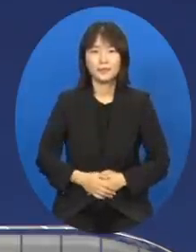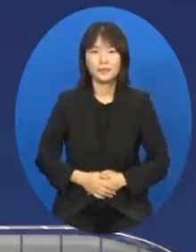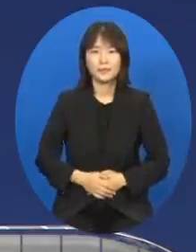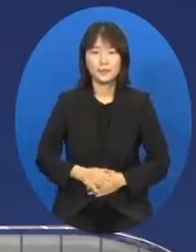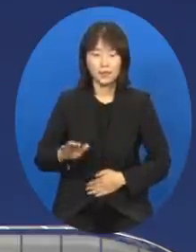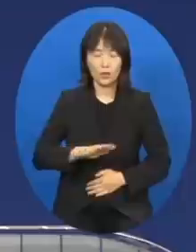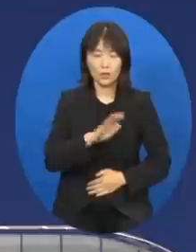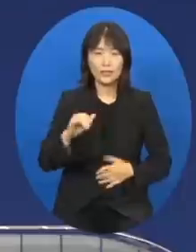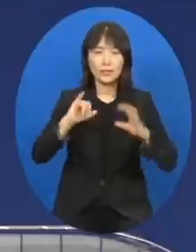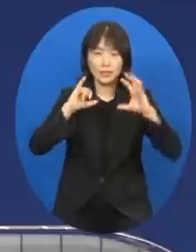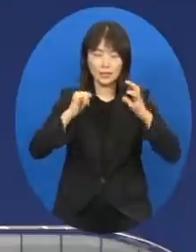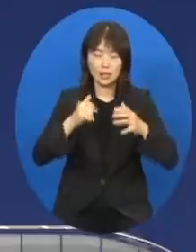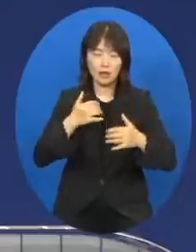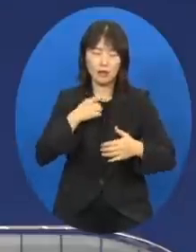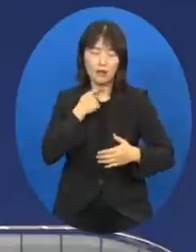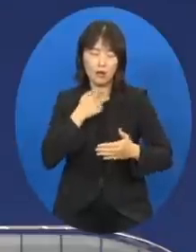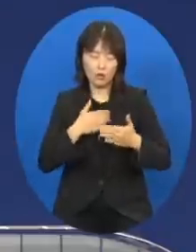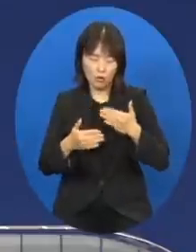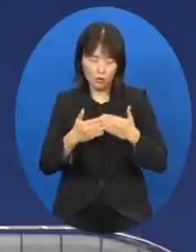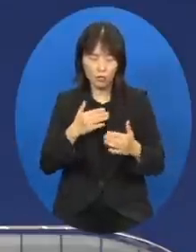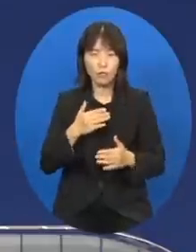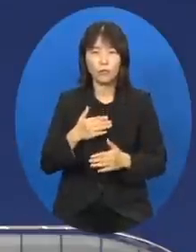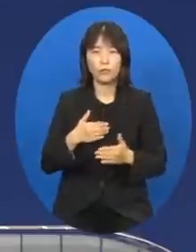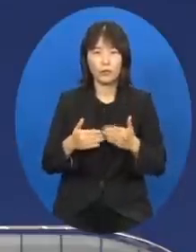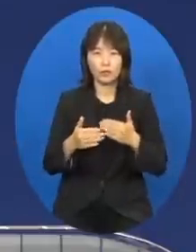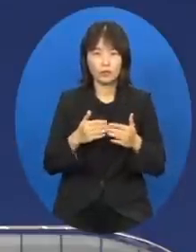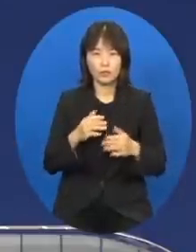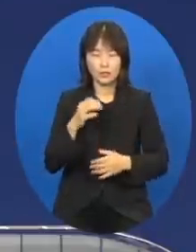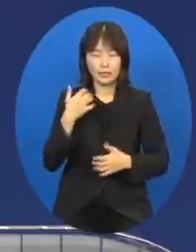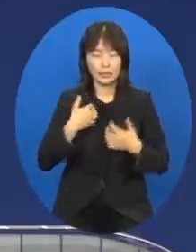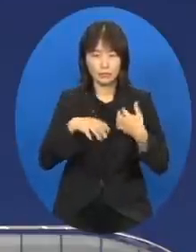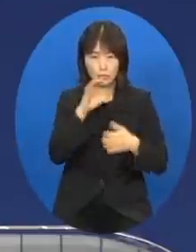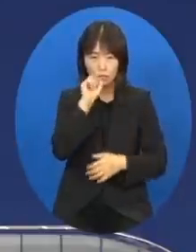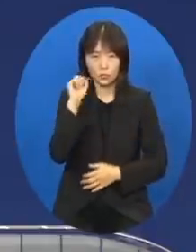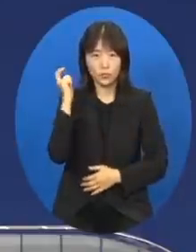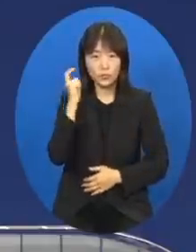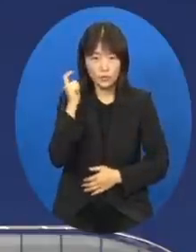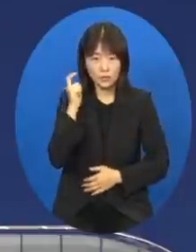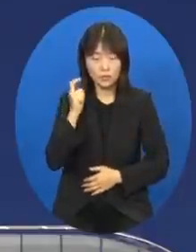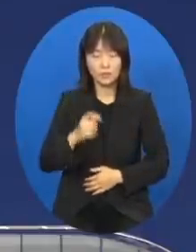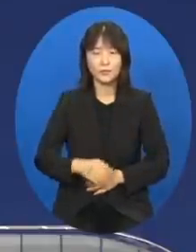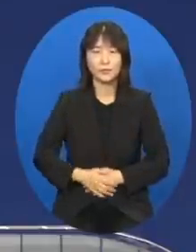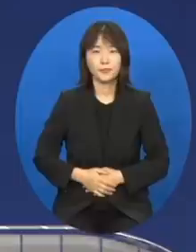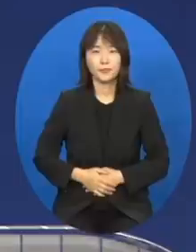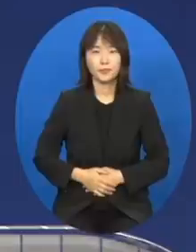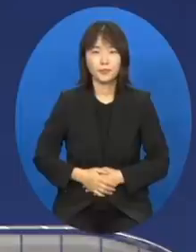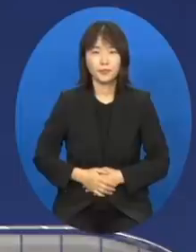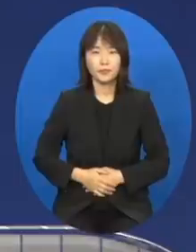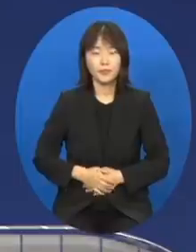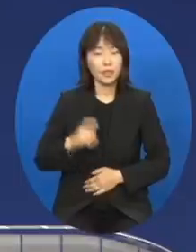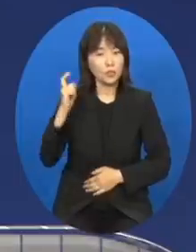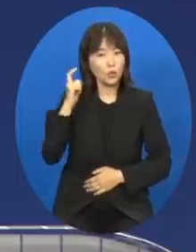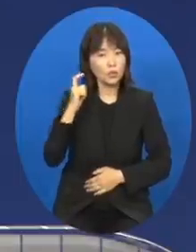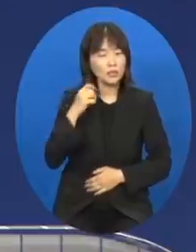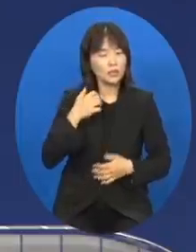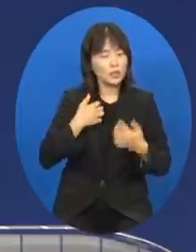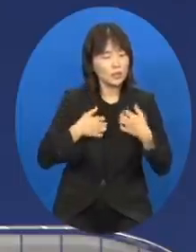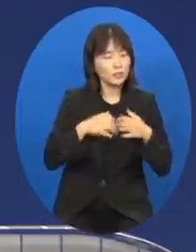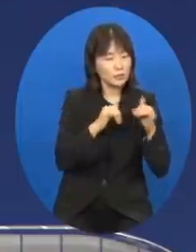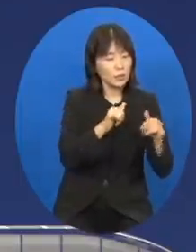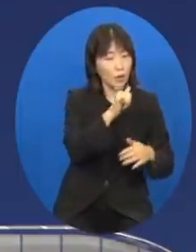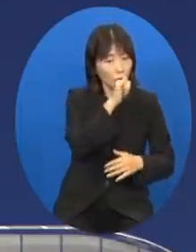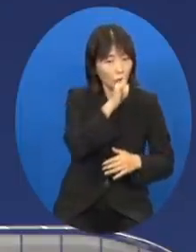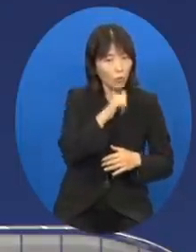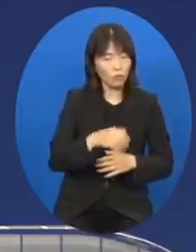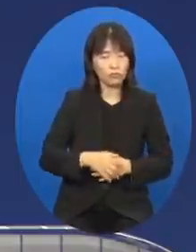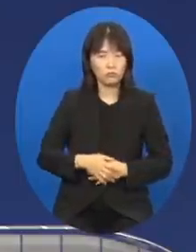우리가 이 세상에서 경험하는 그런 기쁜 소식들은 그 소식이 기쁜 사람도 있고